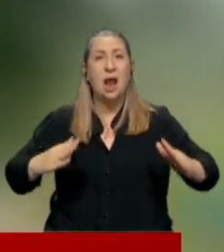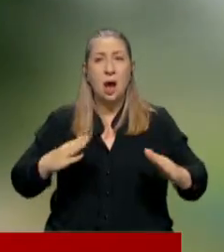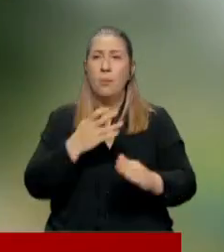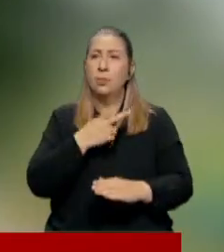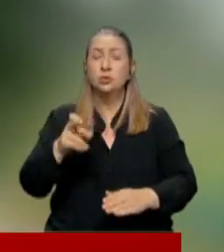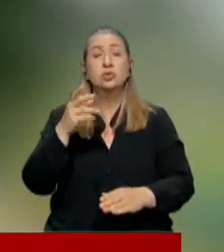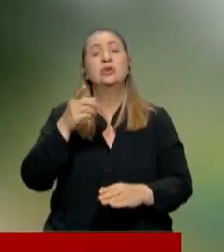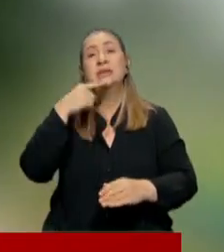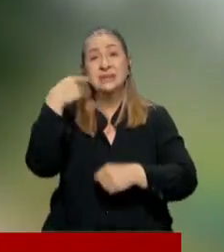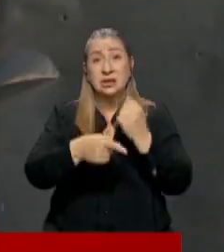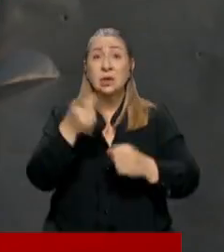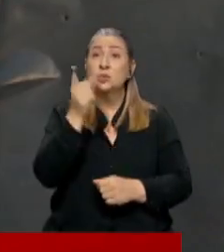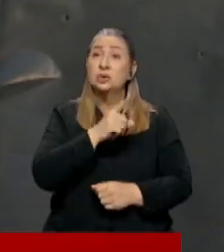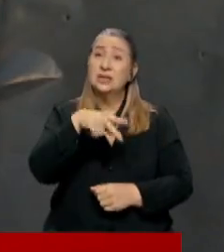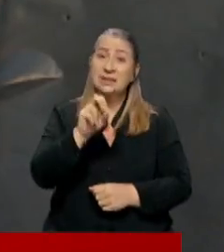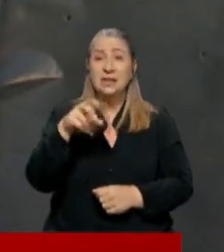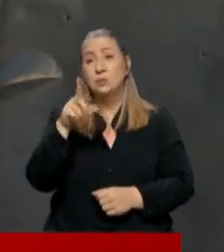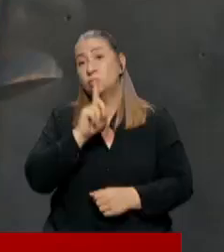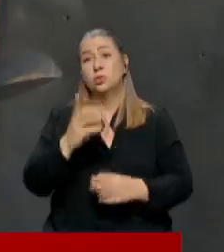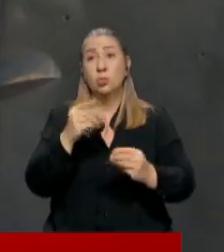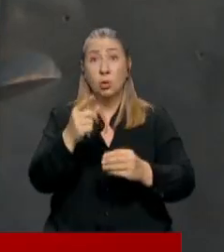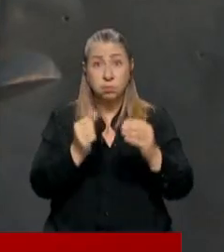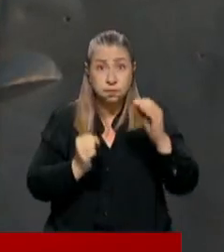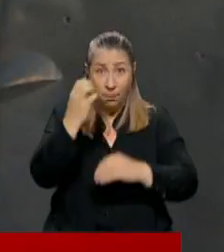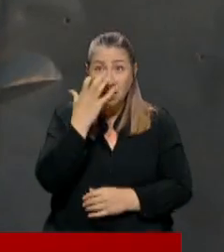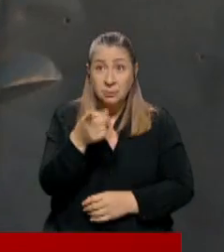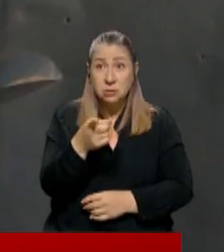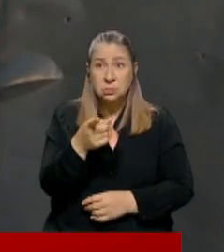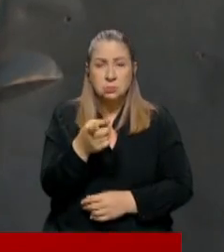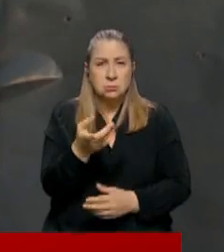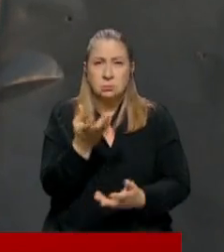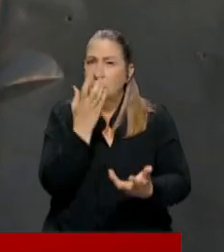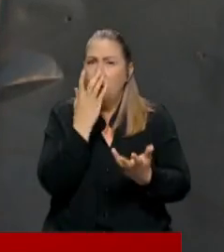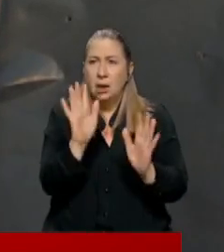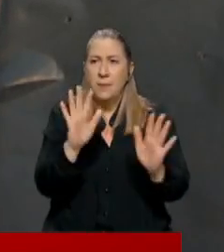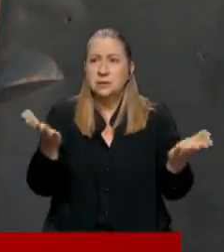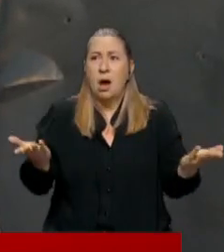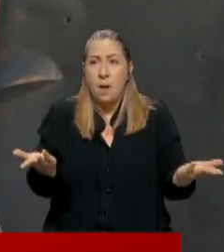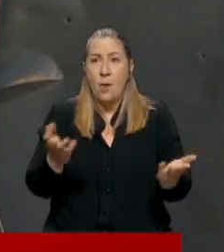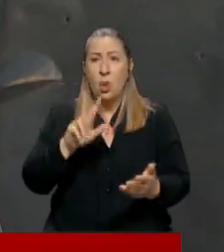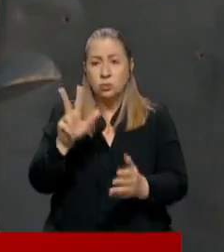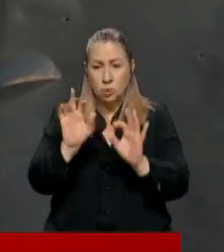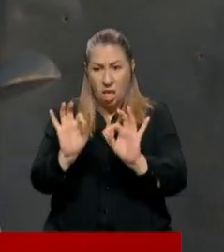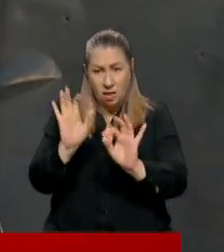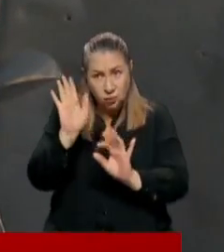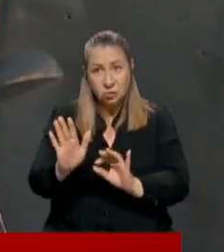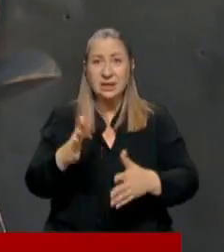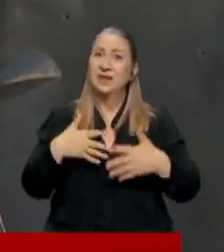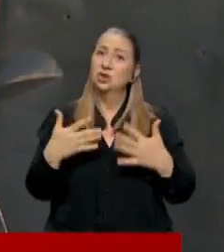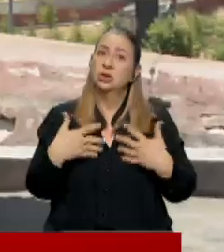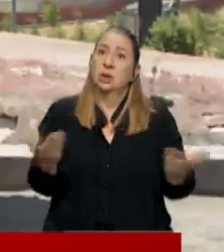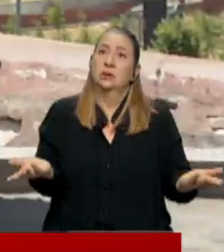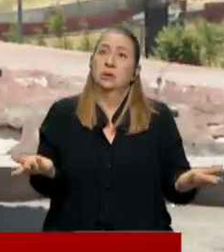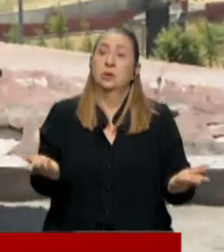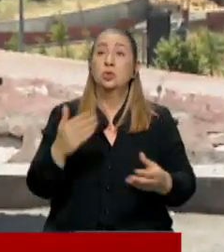Seneye %80'e %100'e çıkacak. Bekler miydiniz bu kadar yükselmesini? Yok beklemezdik ama 30'a da dursa sevineceğiz